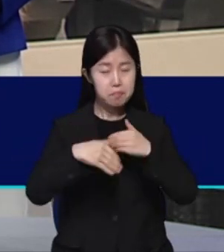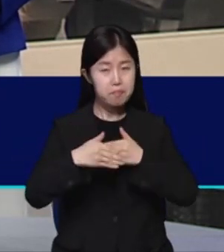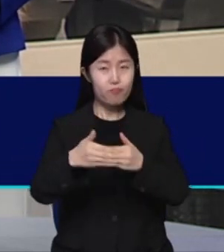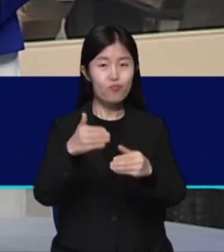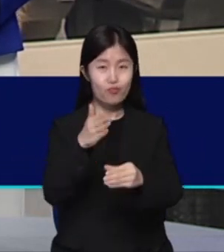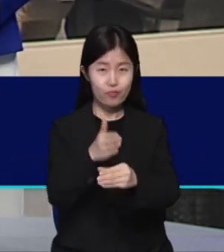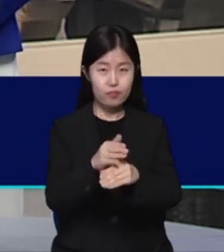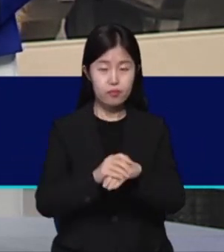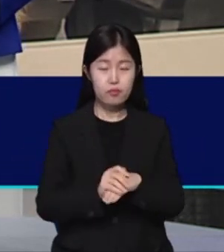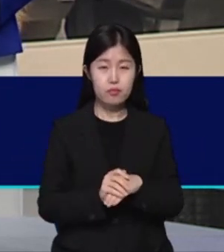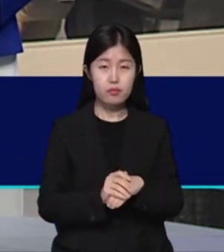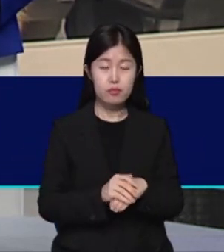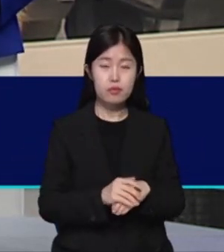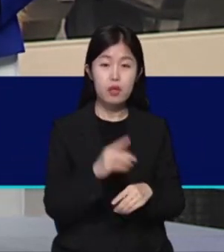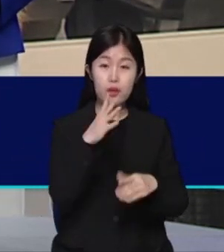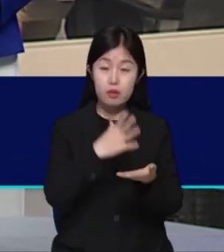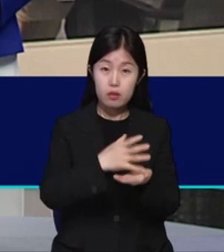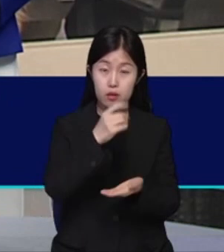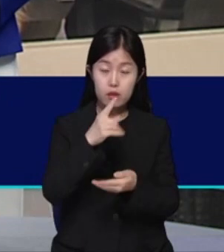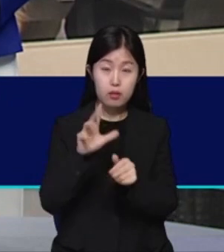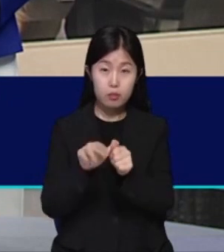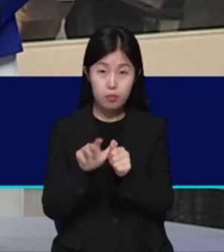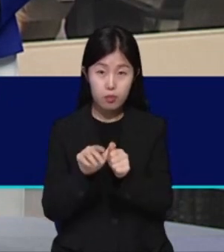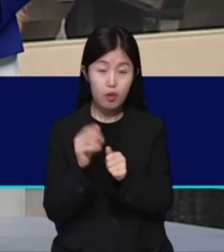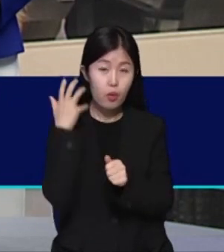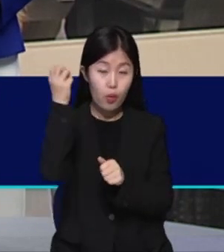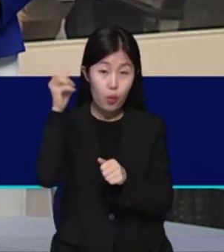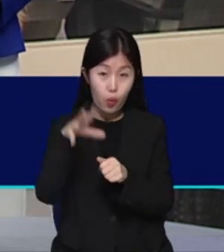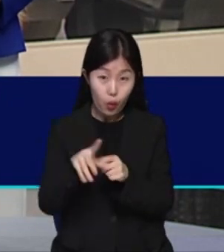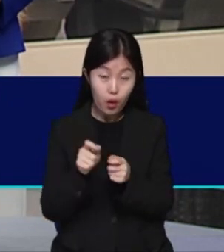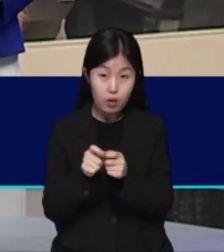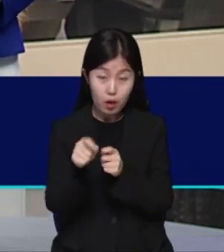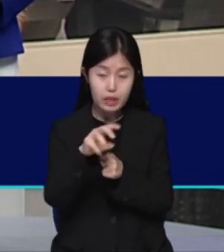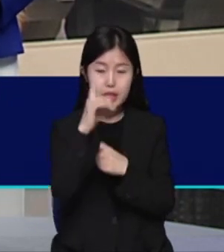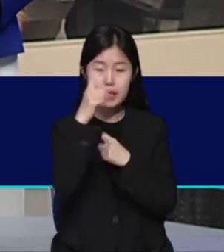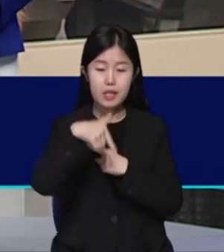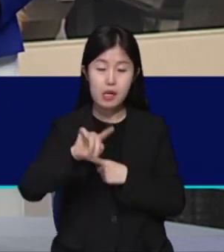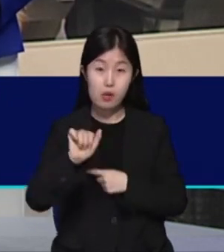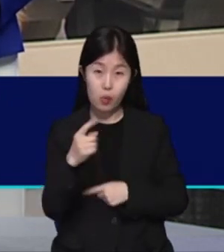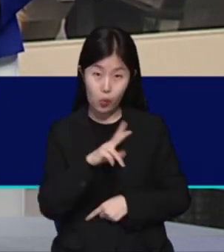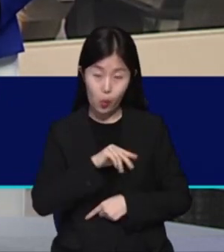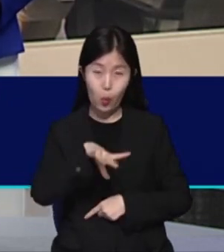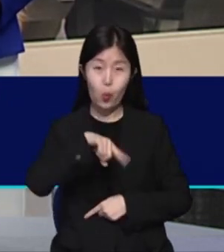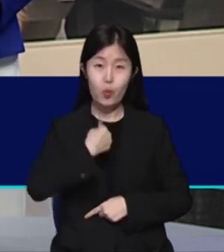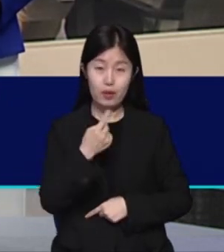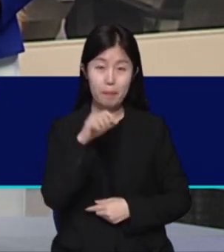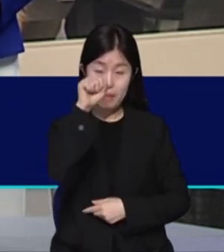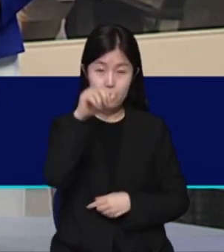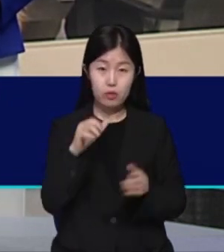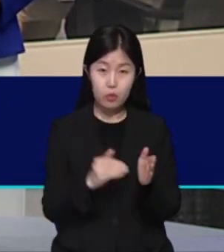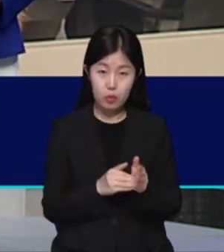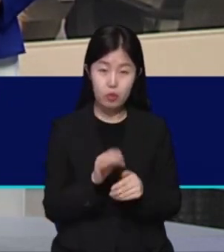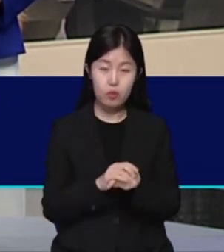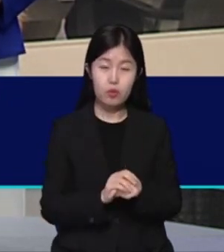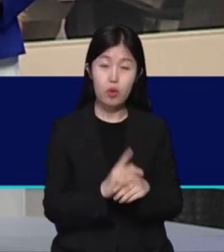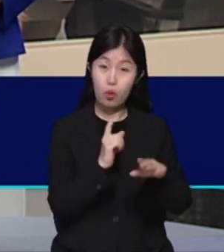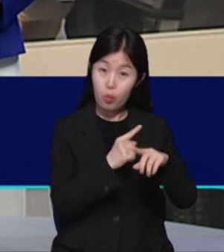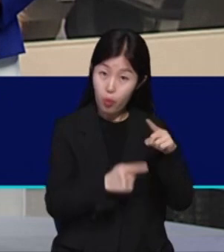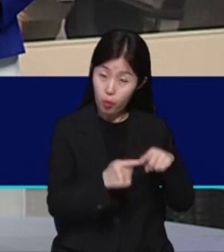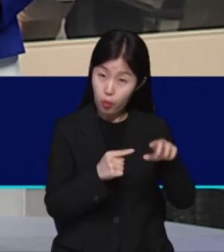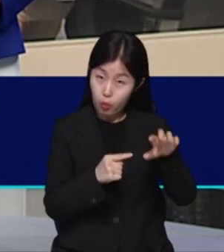담양 한평 영광장날 단수 공천된데 이어 목포와 고흥보성 장흥 강진